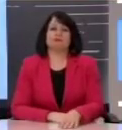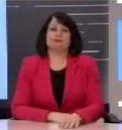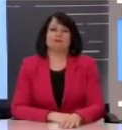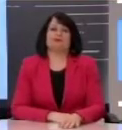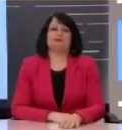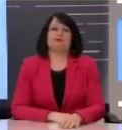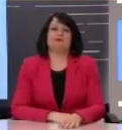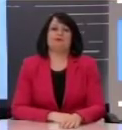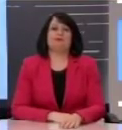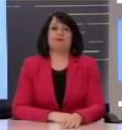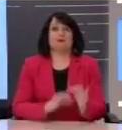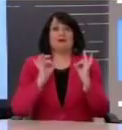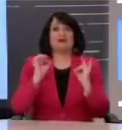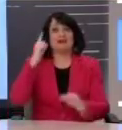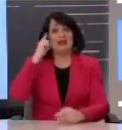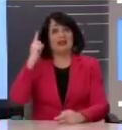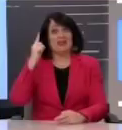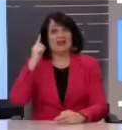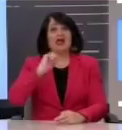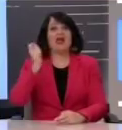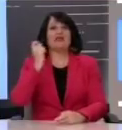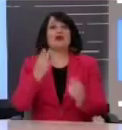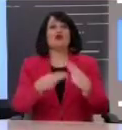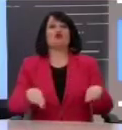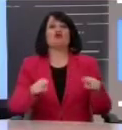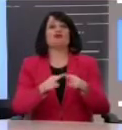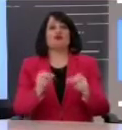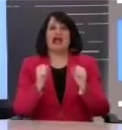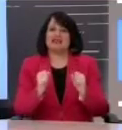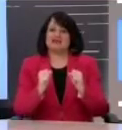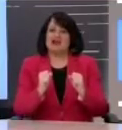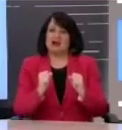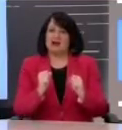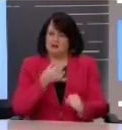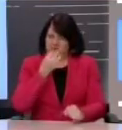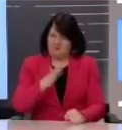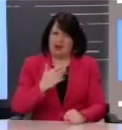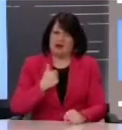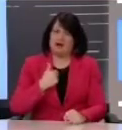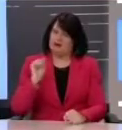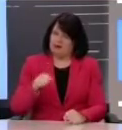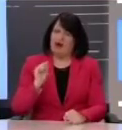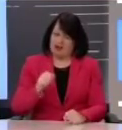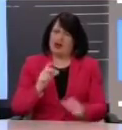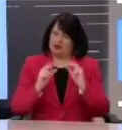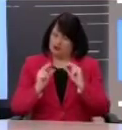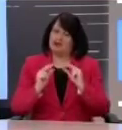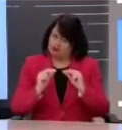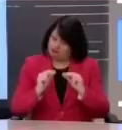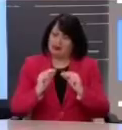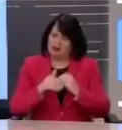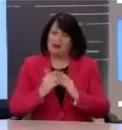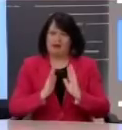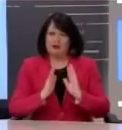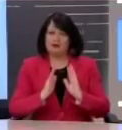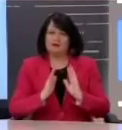Βεβαίως, η ιδέα σας για Εθνικό Συμβούλιο Ασφάλειας είναι μια ιδέα που κατά καιρούς και εγώ έχω πει αξίζει τον κόπο να τη συζητήσουμε.